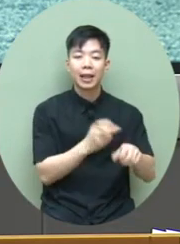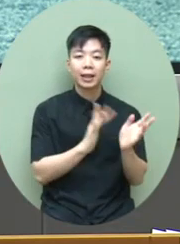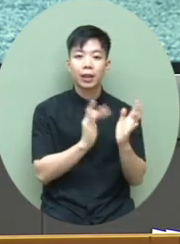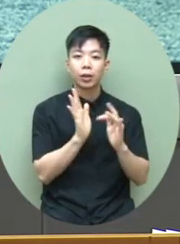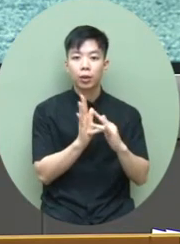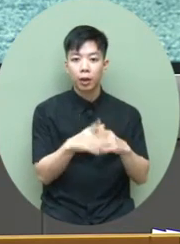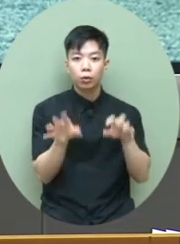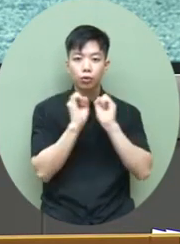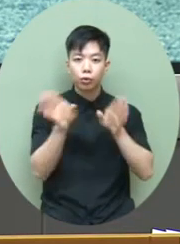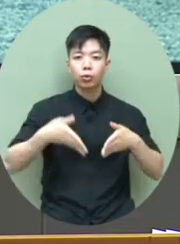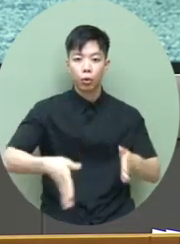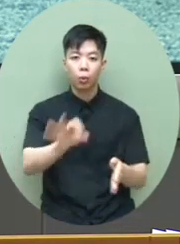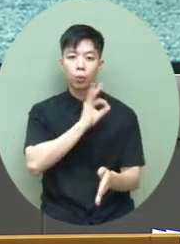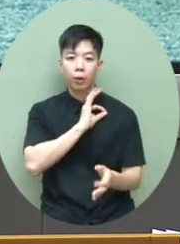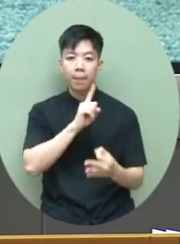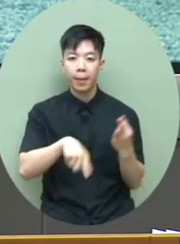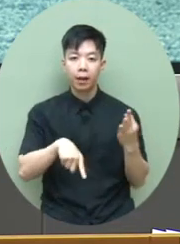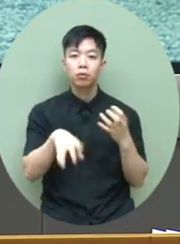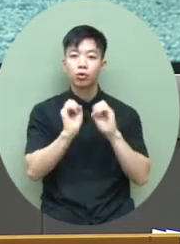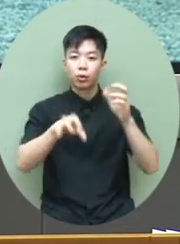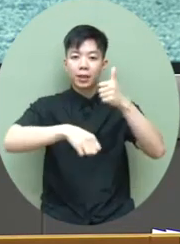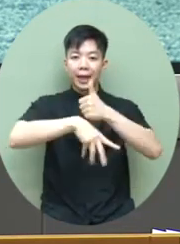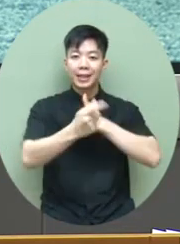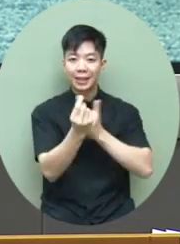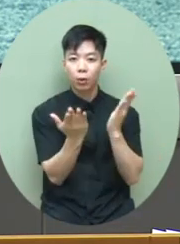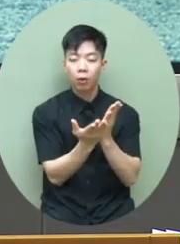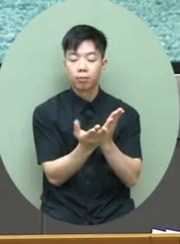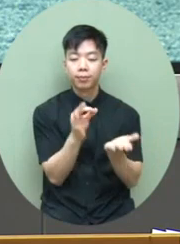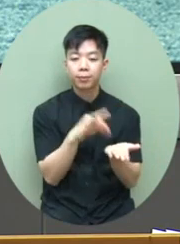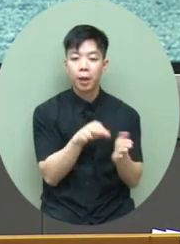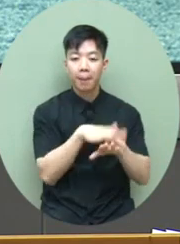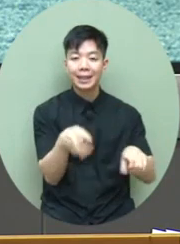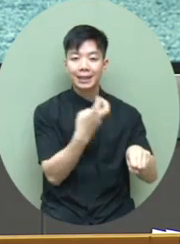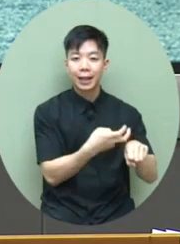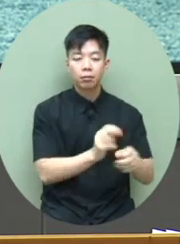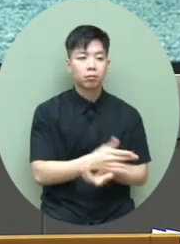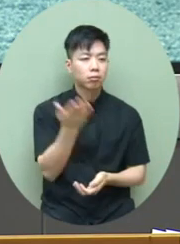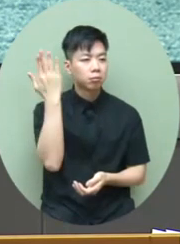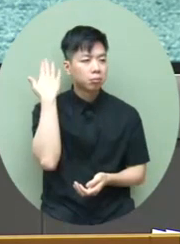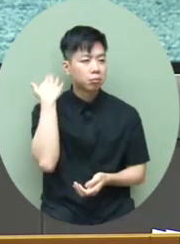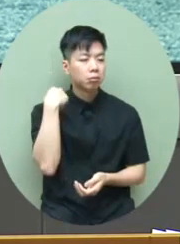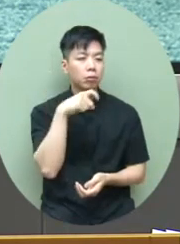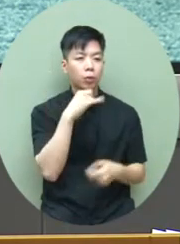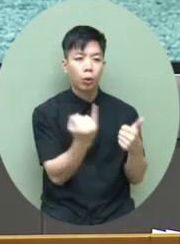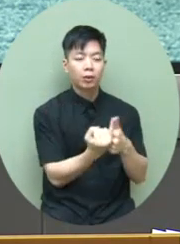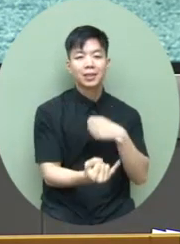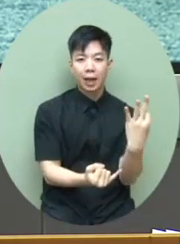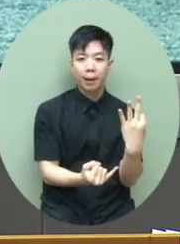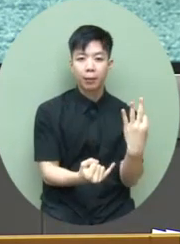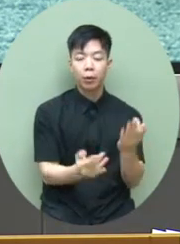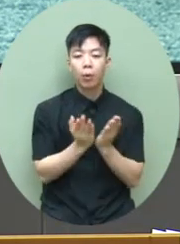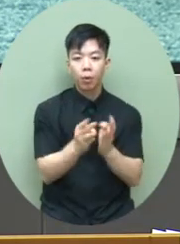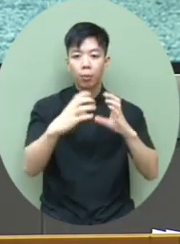會宣基小學坪石嘅。咁佢總共有三個學生喺過去呢幾日咧，就喺4D 班